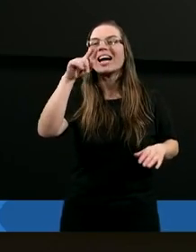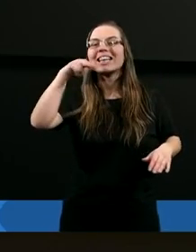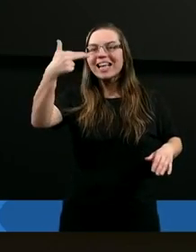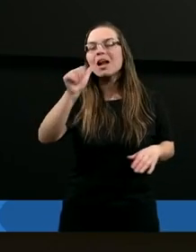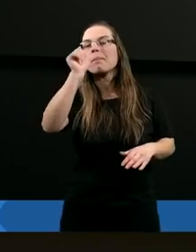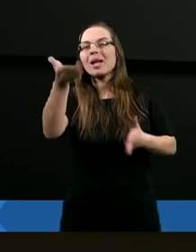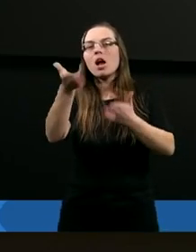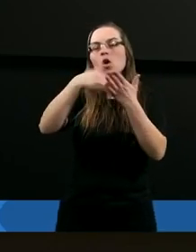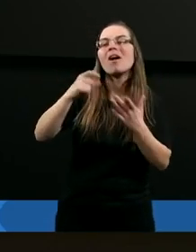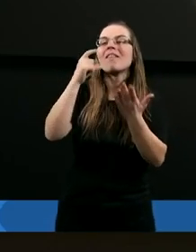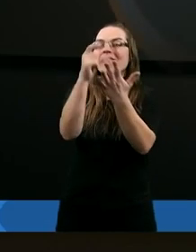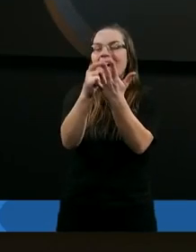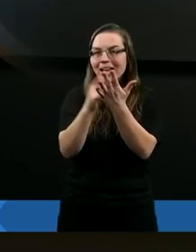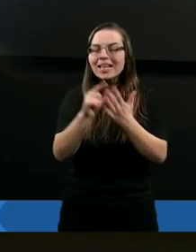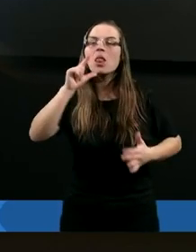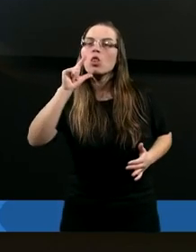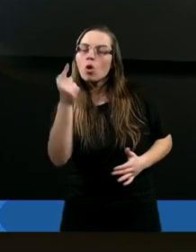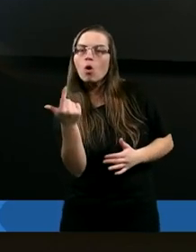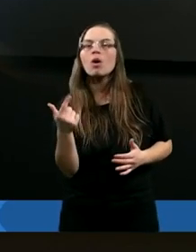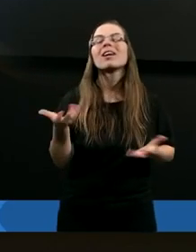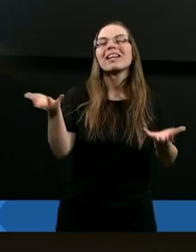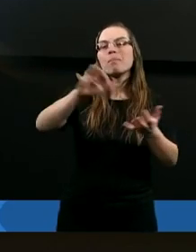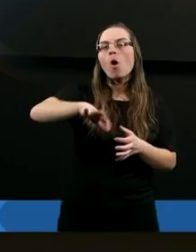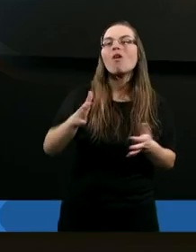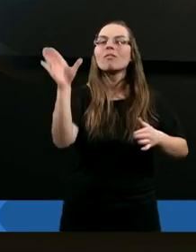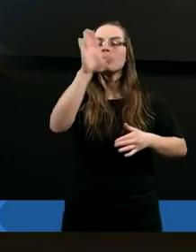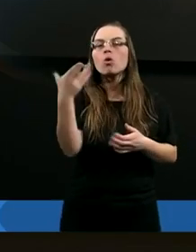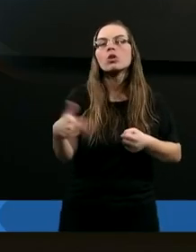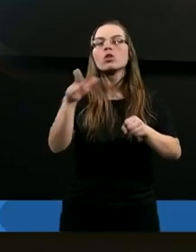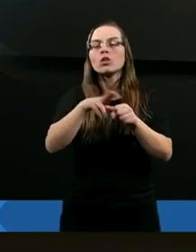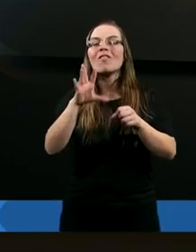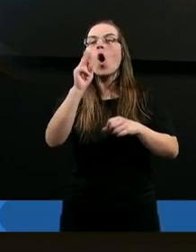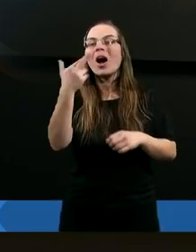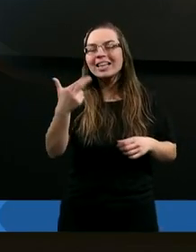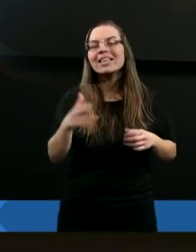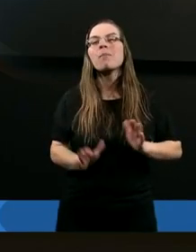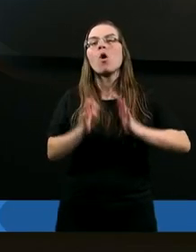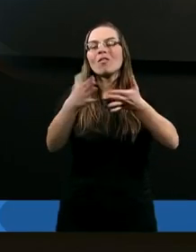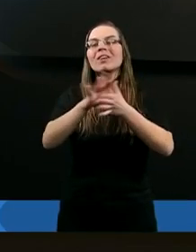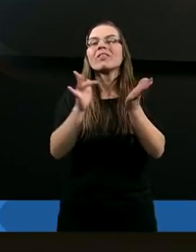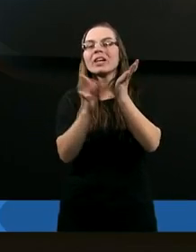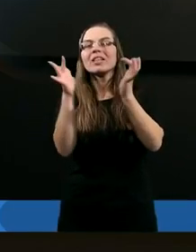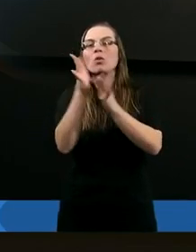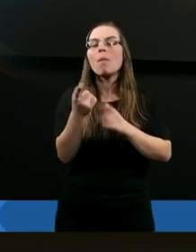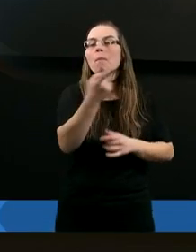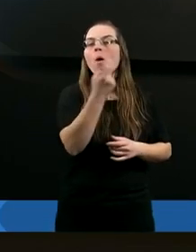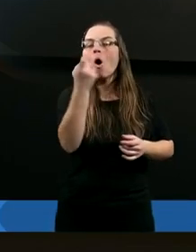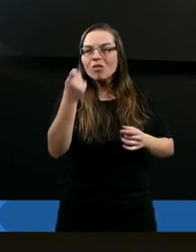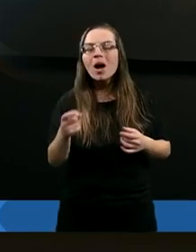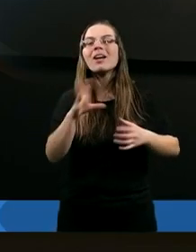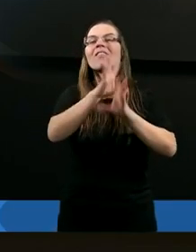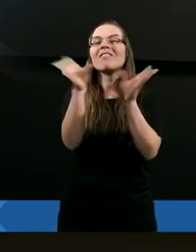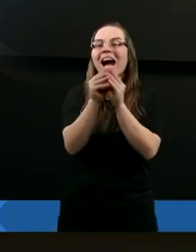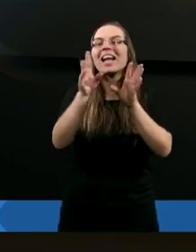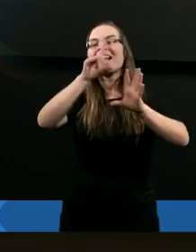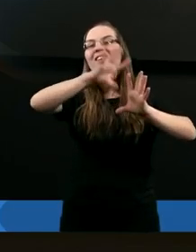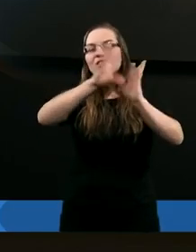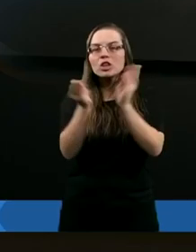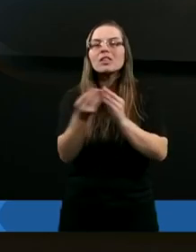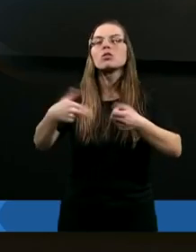pierwszego rozdziału, werset drugi. Zborowi Bożemu, który jest w Koryncie, poświęconym w Chrystusie Jezusie, powołanym świętym wraz ze